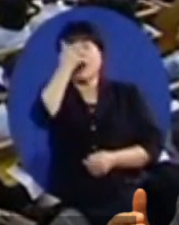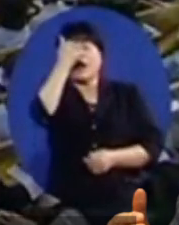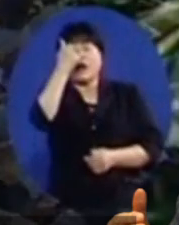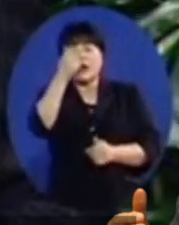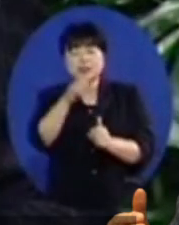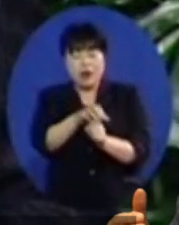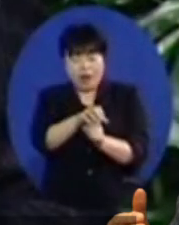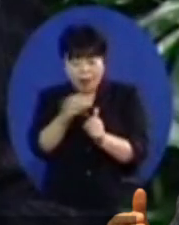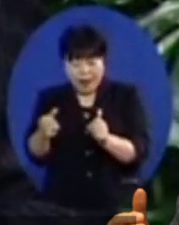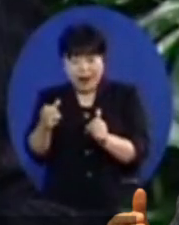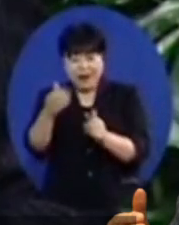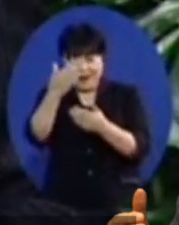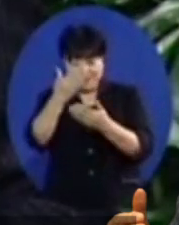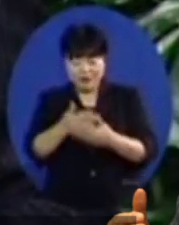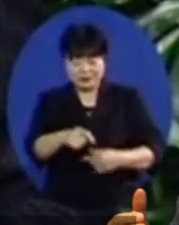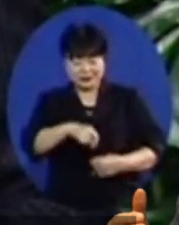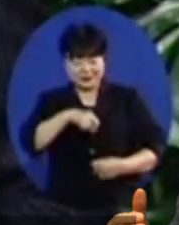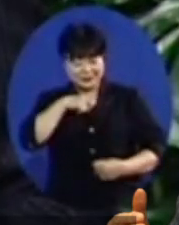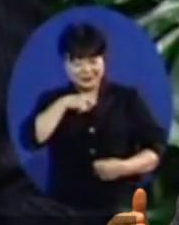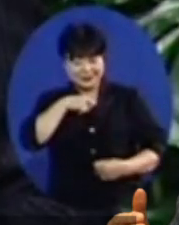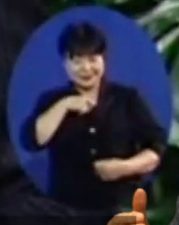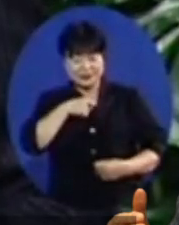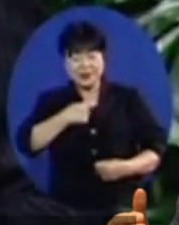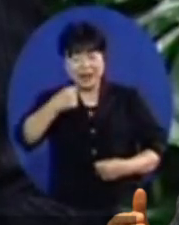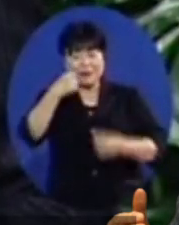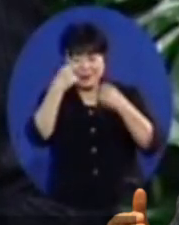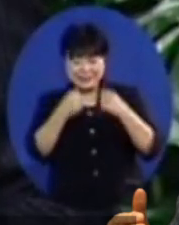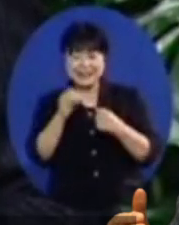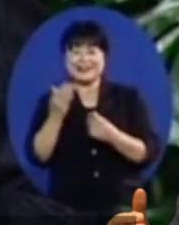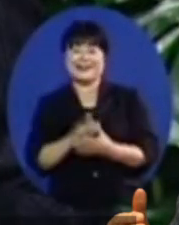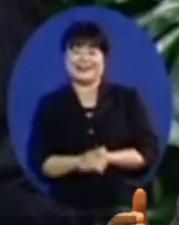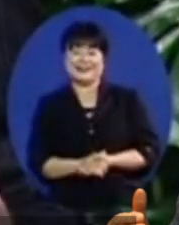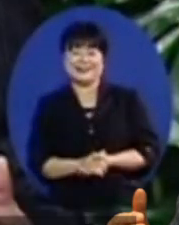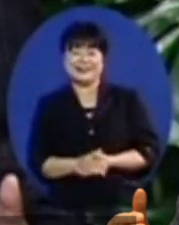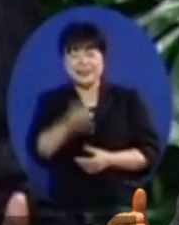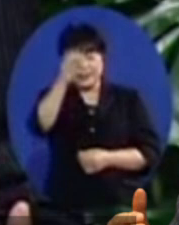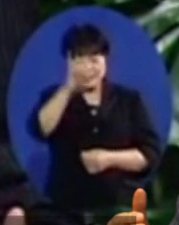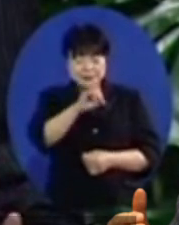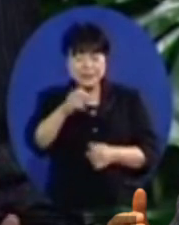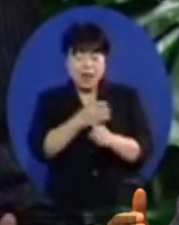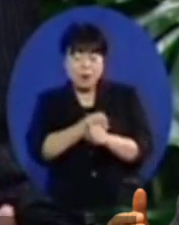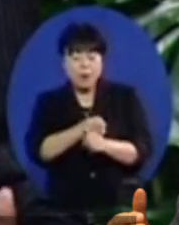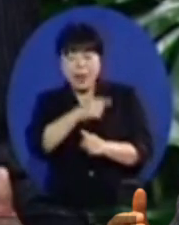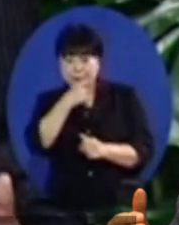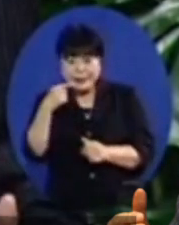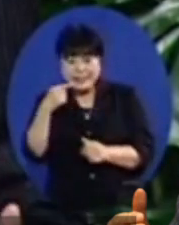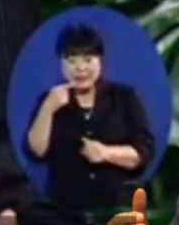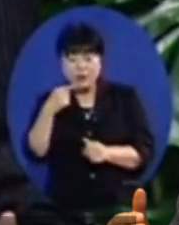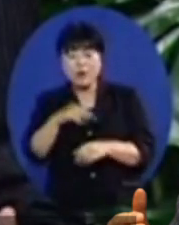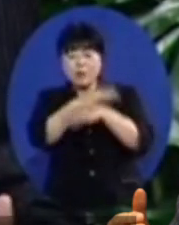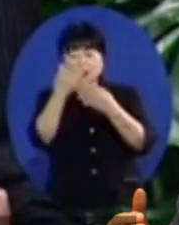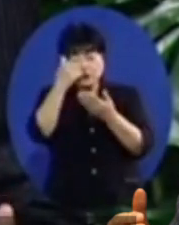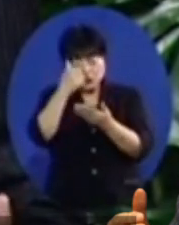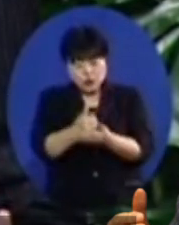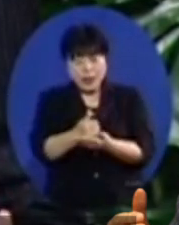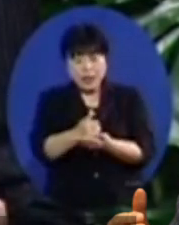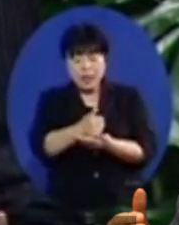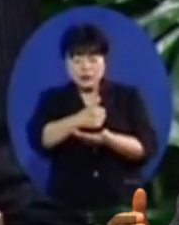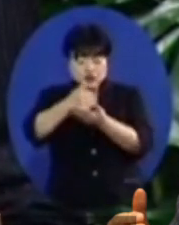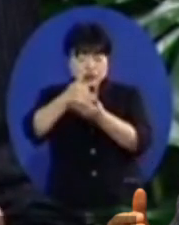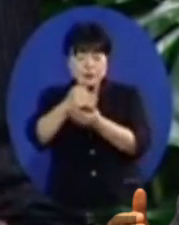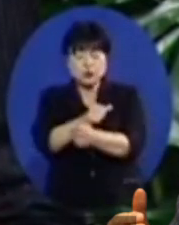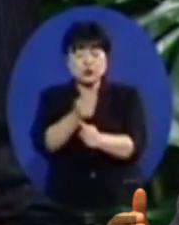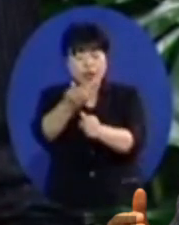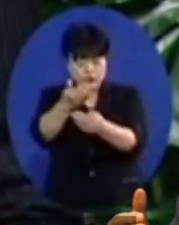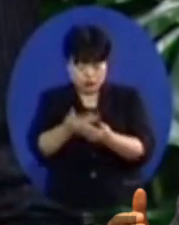해방되어 의로움을 갖고 살아야 되는 것입니다. 십자가의 보배로운 피로 모든 죄를 주님은 다